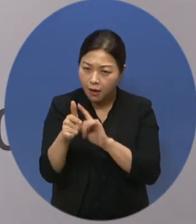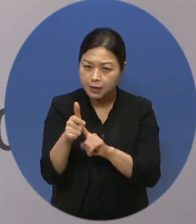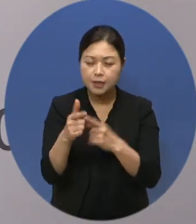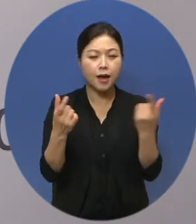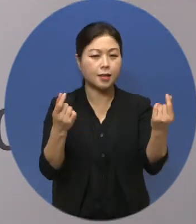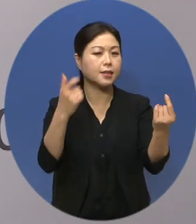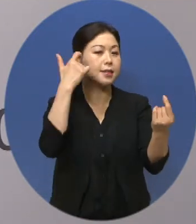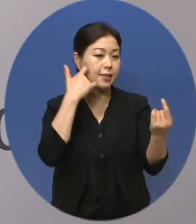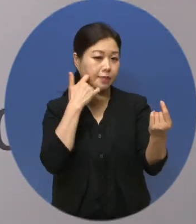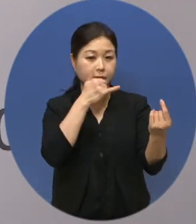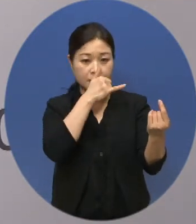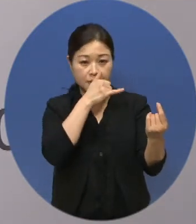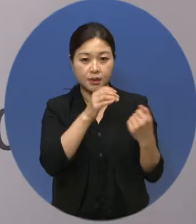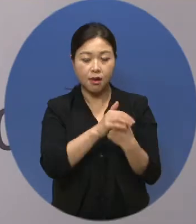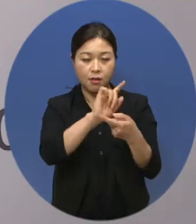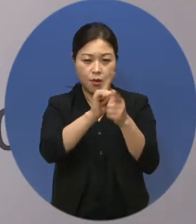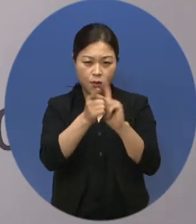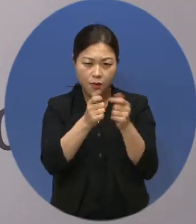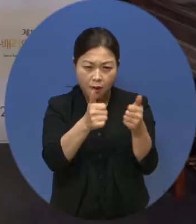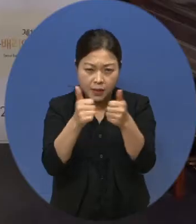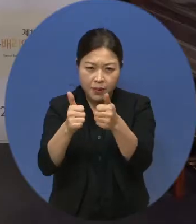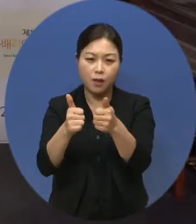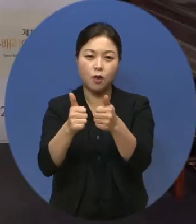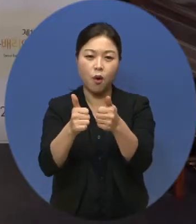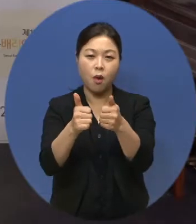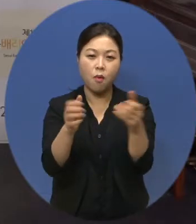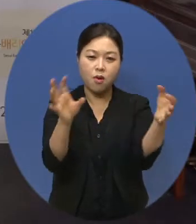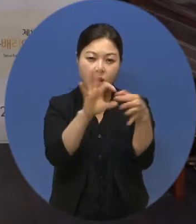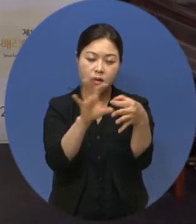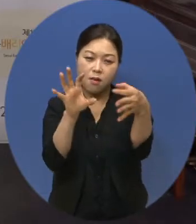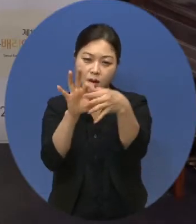그래서 서로 아무리 열심히 해도 겹치지 않겠다 뭐 이런